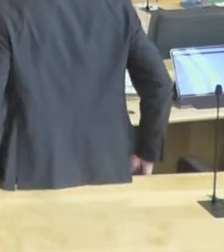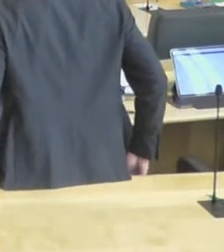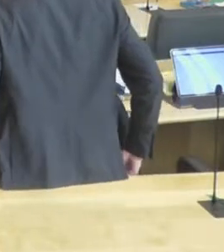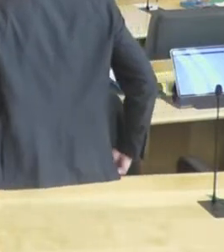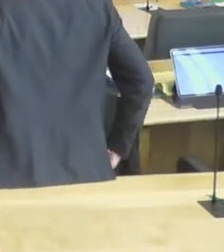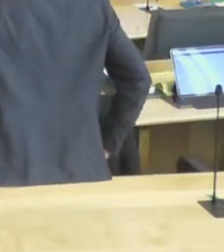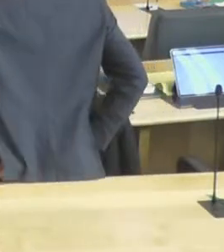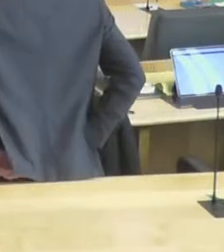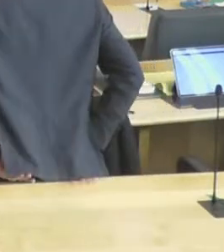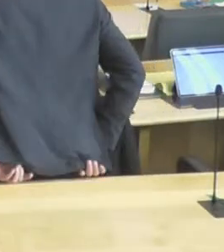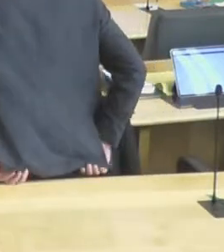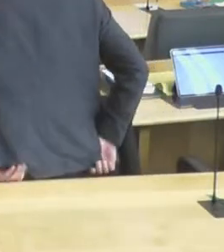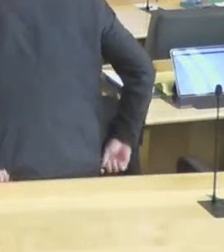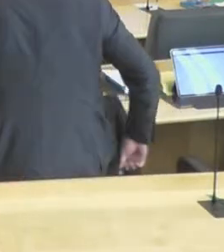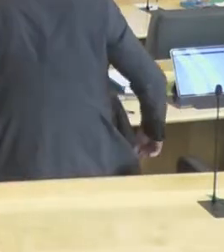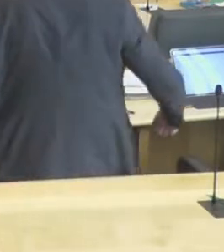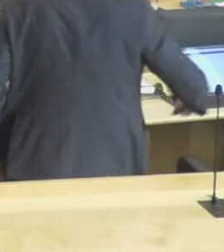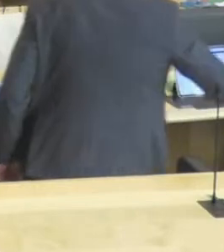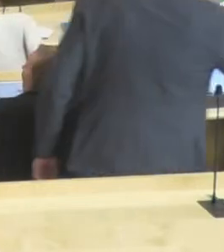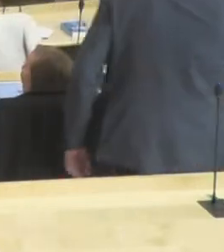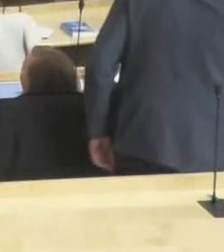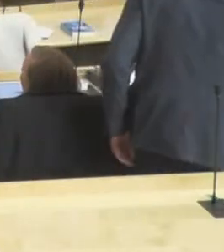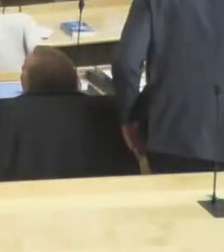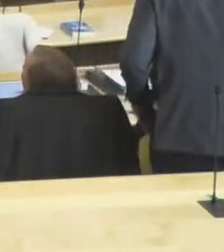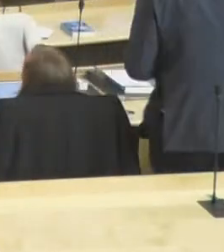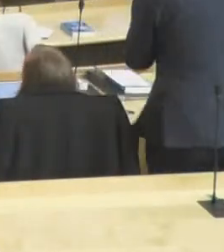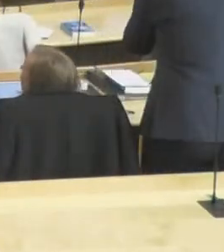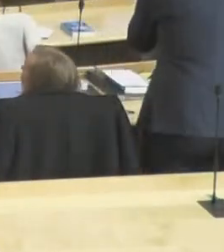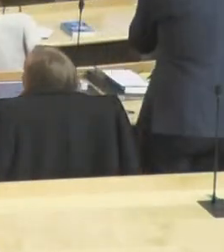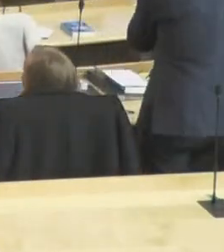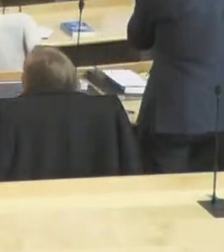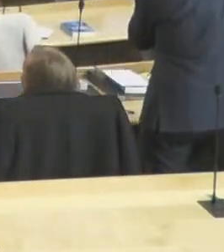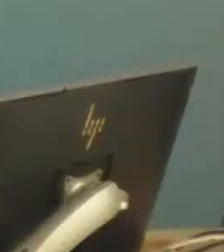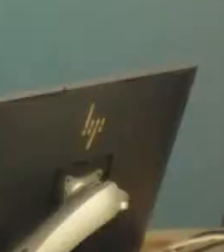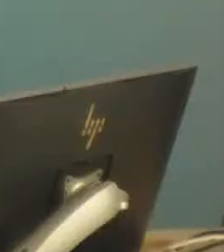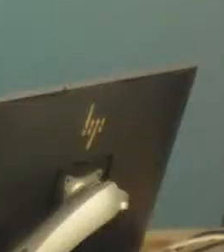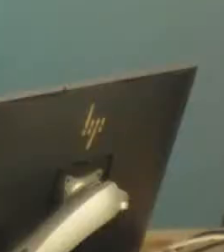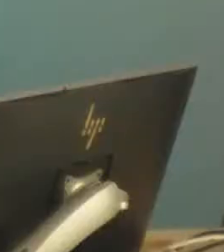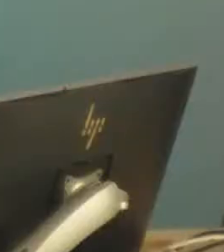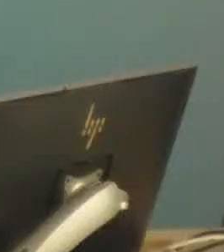bien mes chers collègues merci de rejoindre vos places